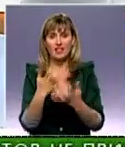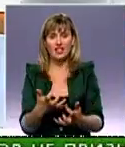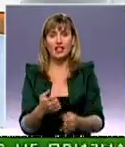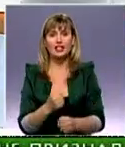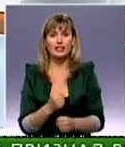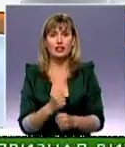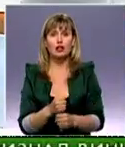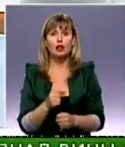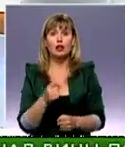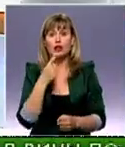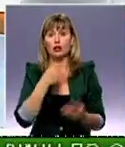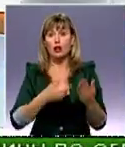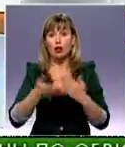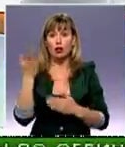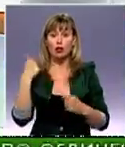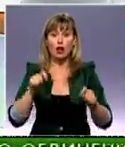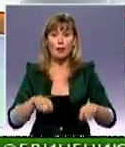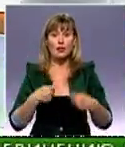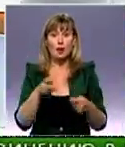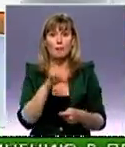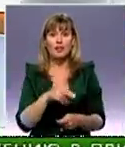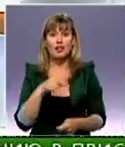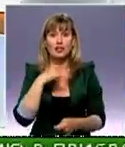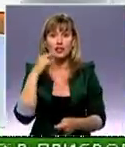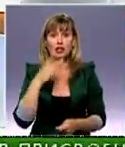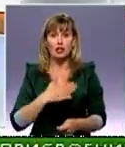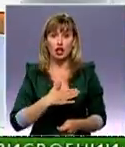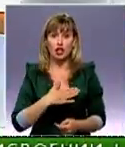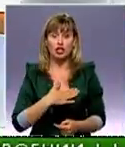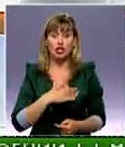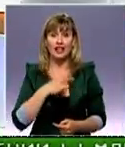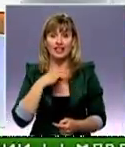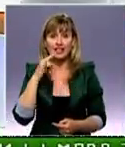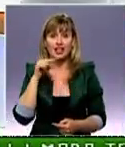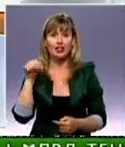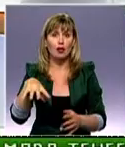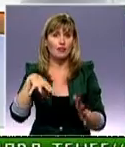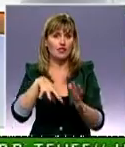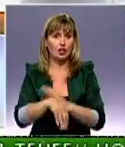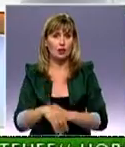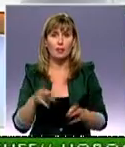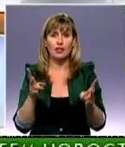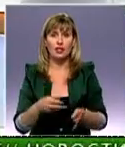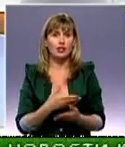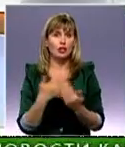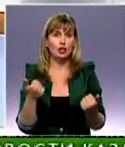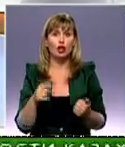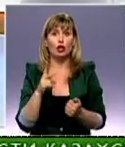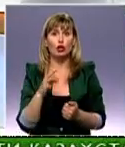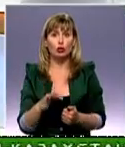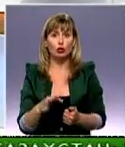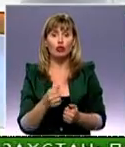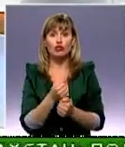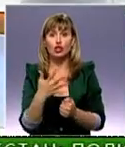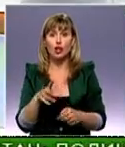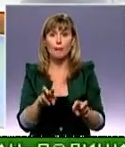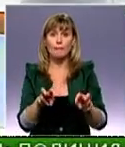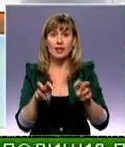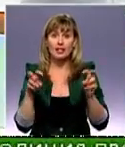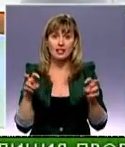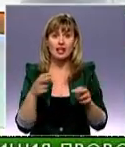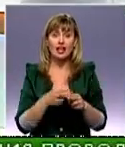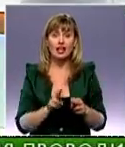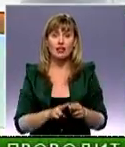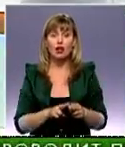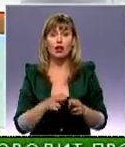обвинения. Как уже накануне доложил МИД Казахстана, наших соотечественников нет среди пострадавших. Однако в числе пассажиров